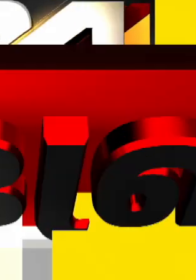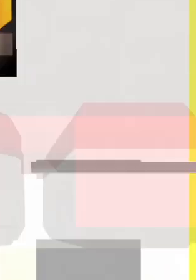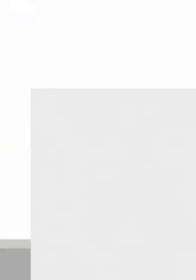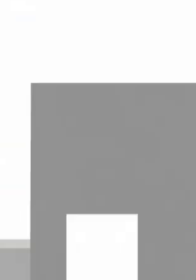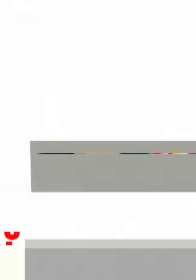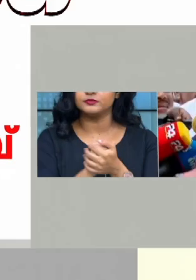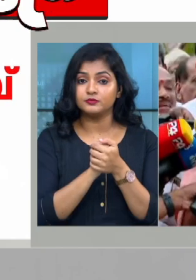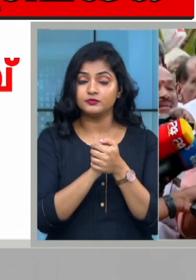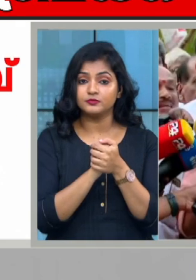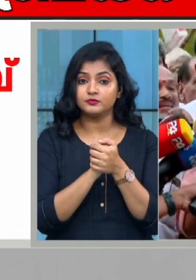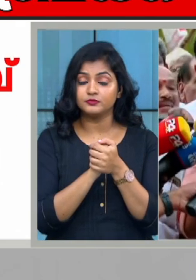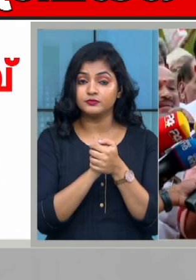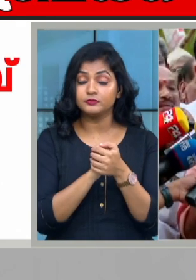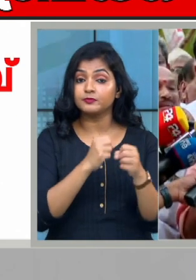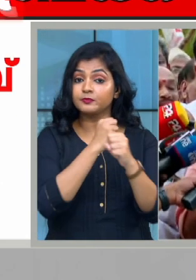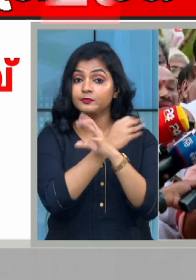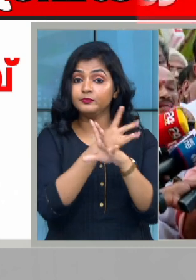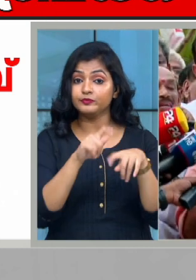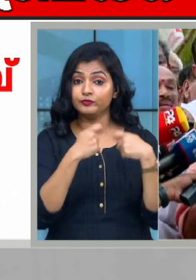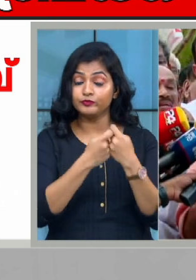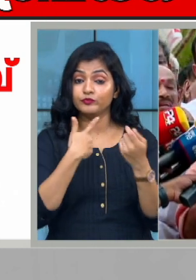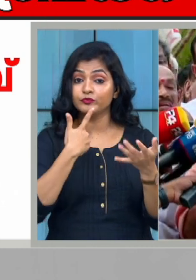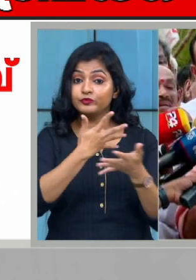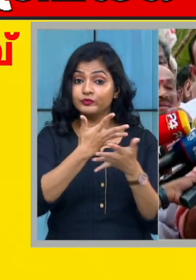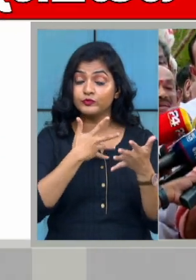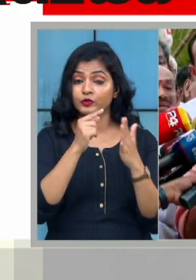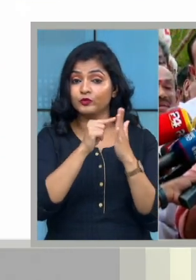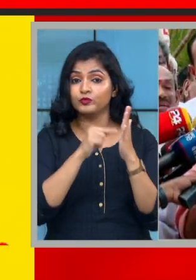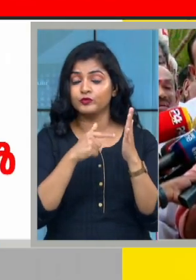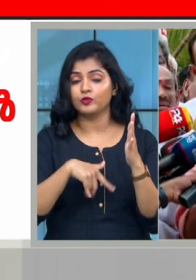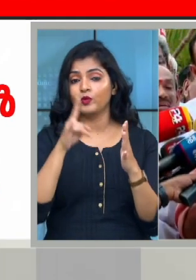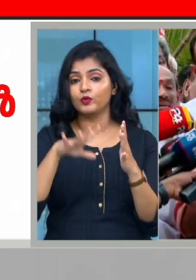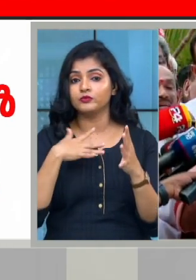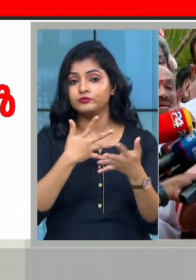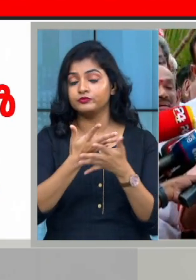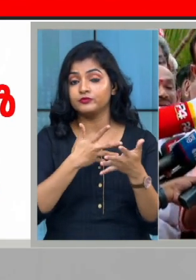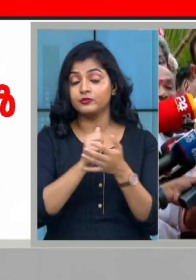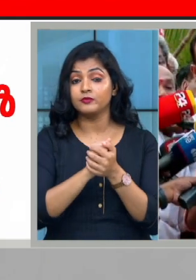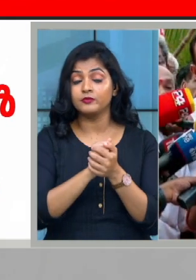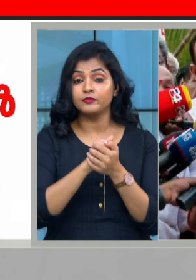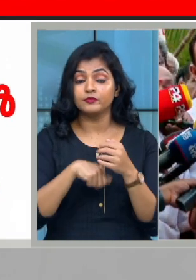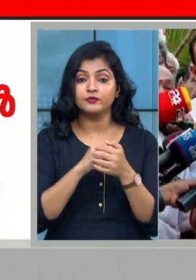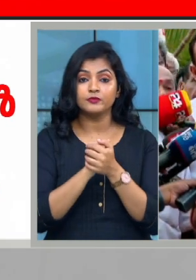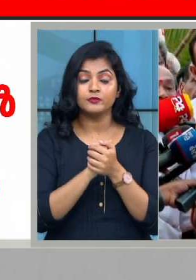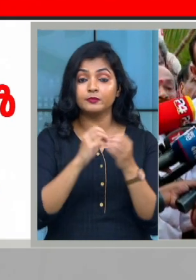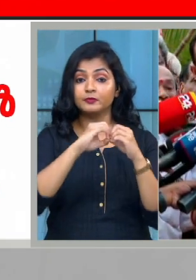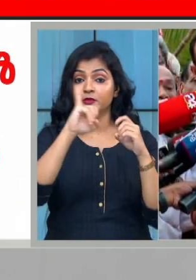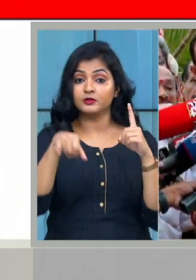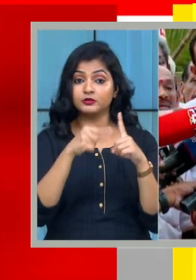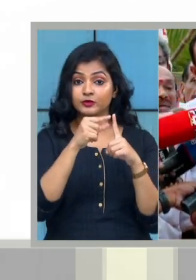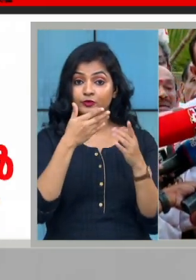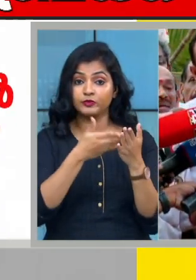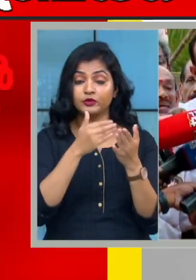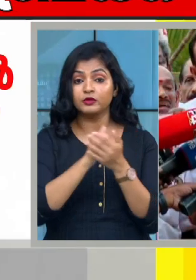ഇത് മാധ്യമങ്ങളോട് ചർച്ച ചെയ്യേണ്ട വിഷയം മാത്രം മാധ്യമങ്ങളോട് ചർച്ച ചെയ്യും. ഭാരതീയ ജനതാ പാർട്ടിക്ക്